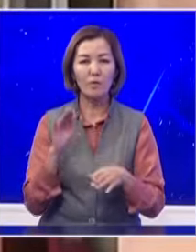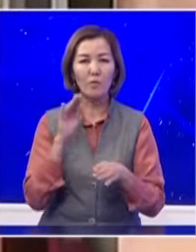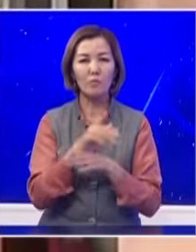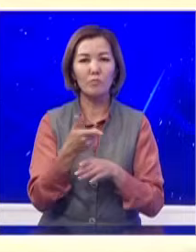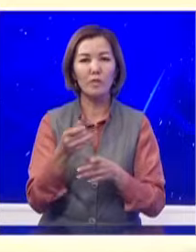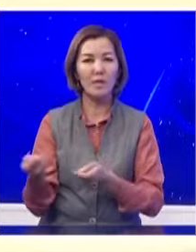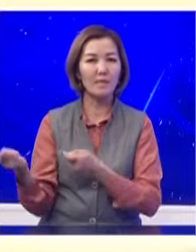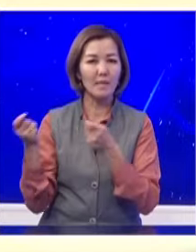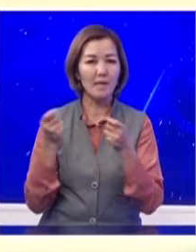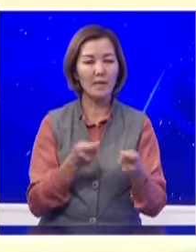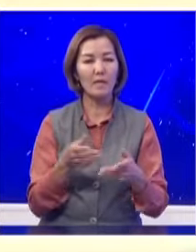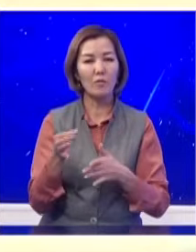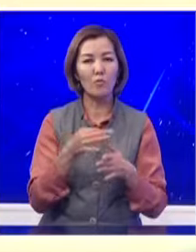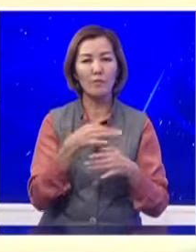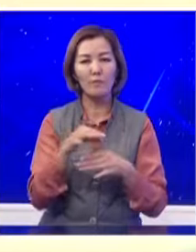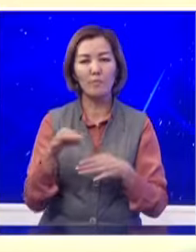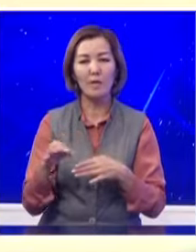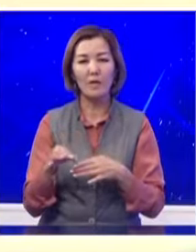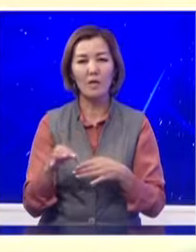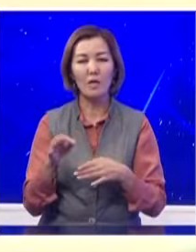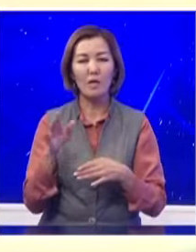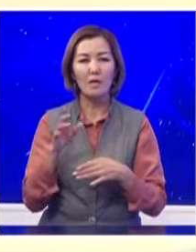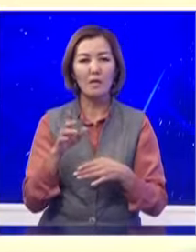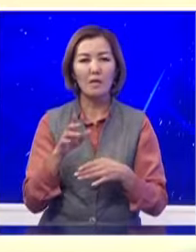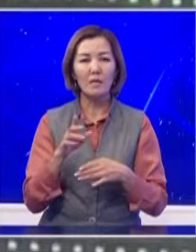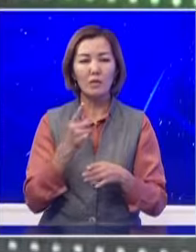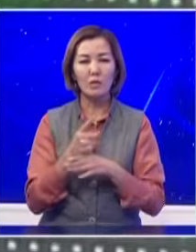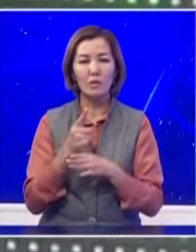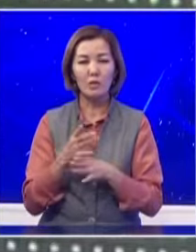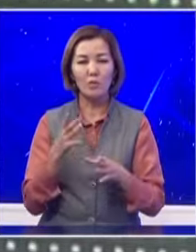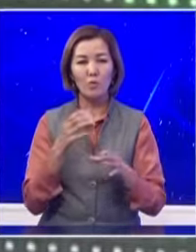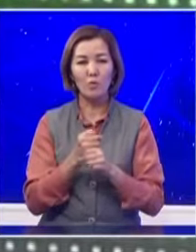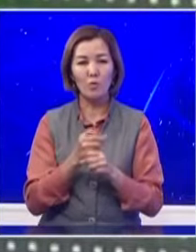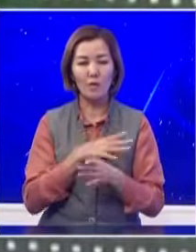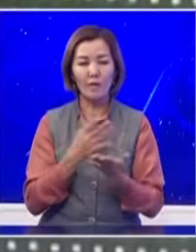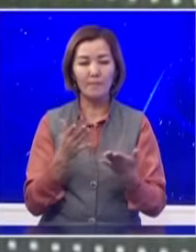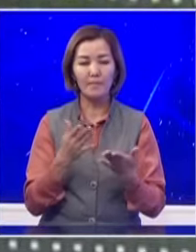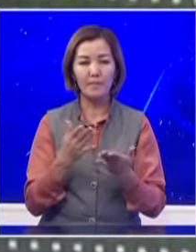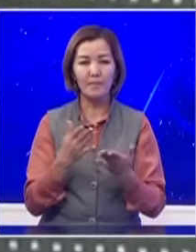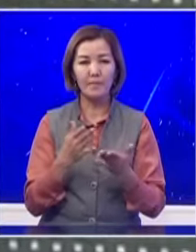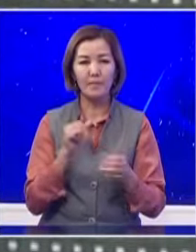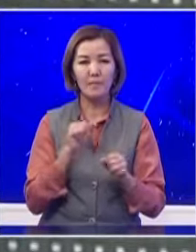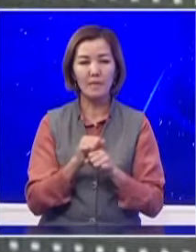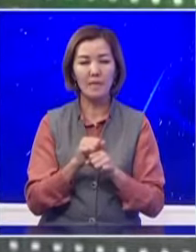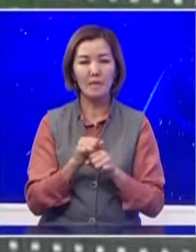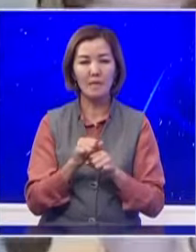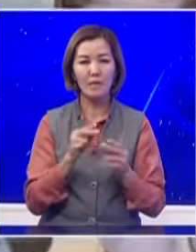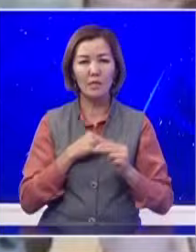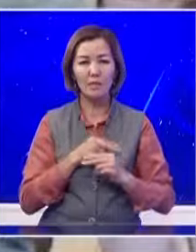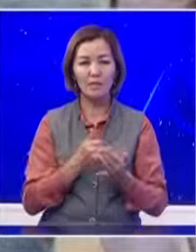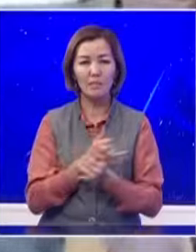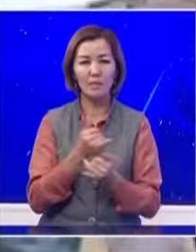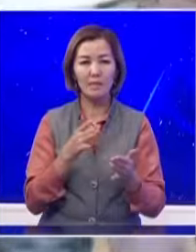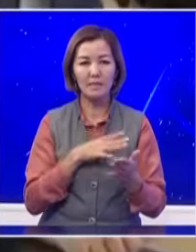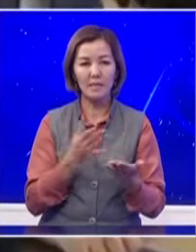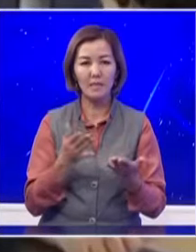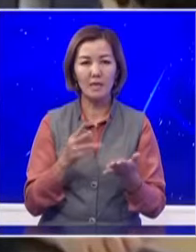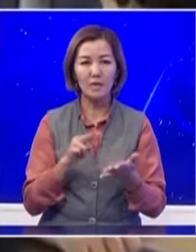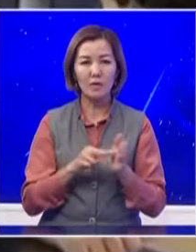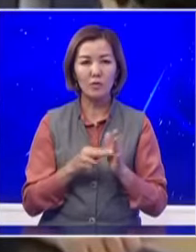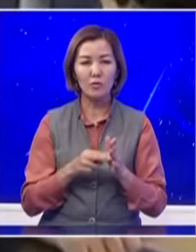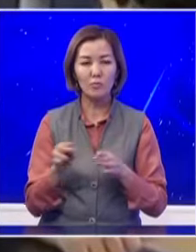жеткізілмек және облыстан өзге аймақтарға сұйытылған газды шығаруға шектеу қойылған. Ол үшін арнайы блок бекеттер жұмыс істейді. Ал газ өндіру қондырғысындағы жоспардан